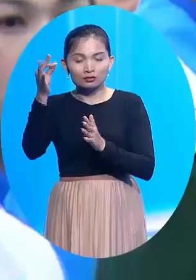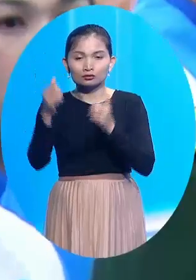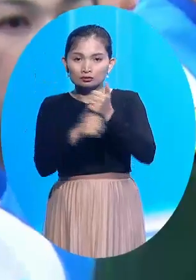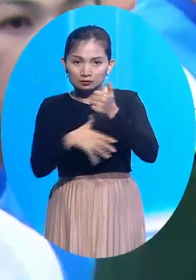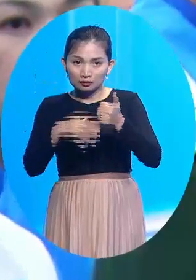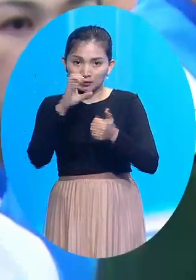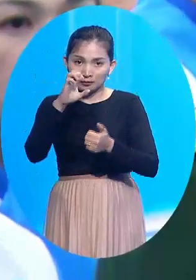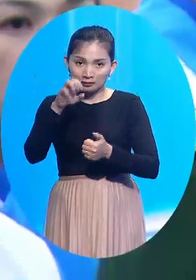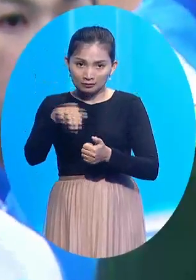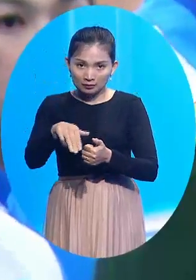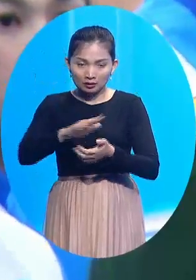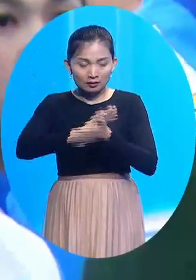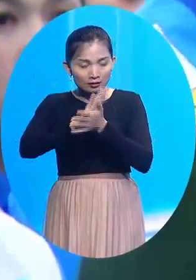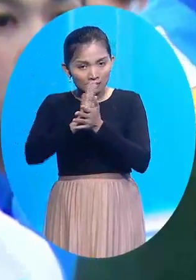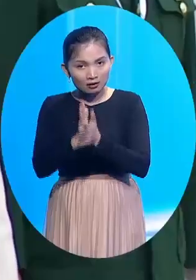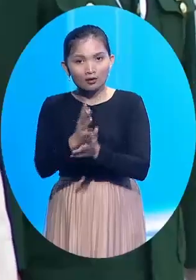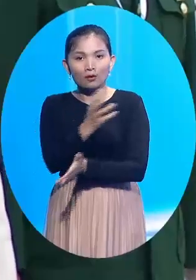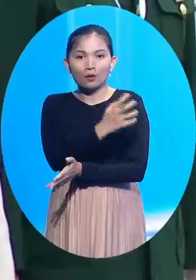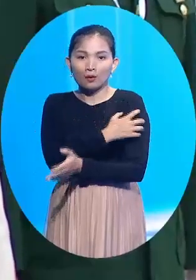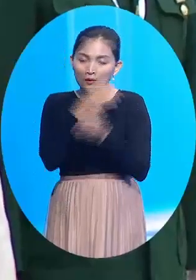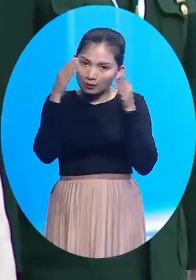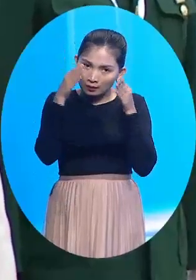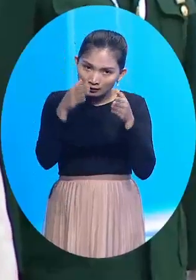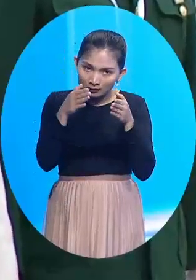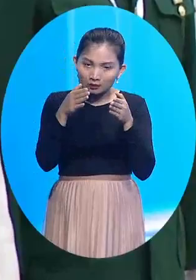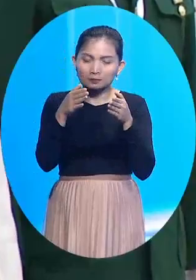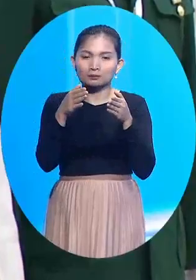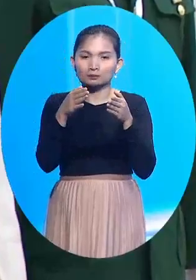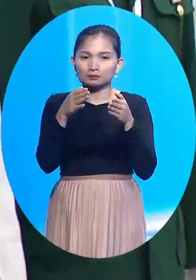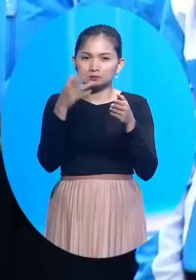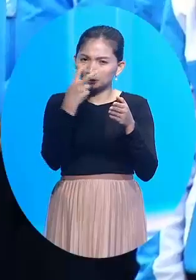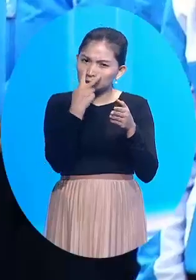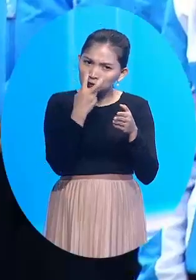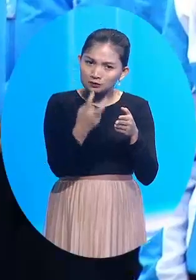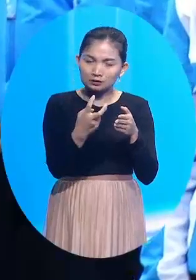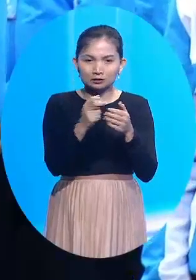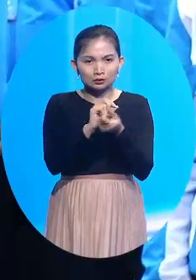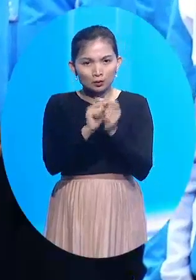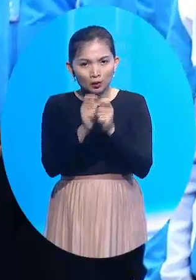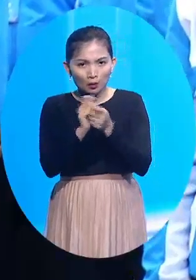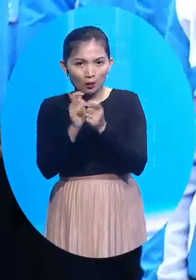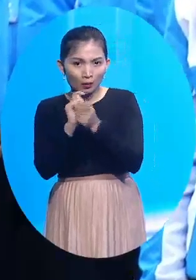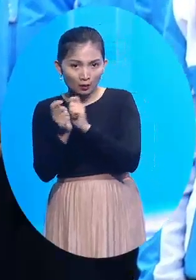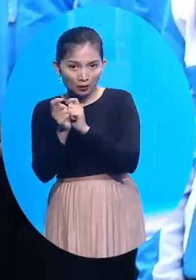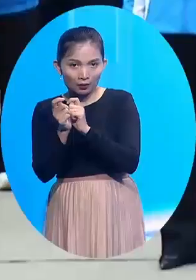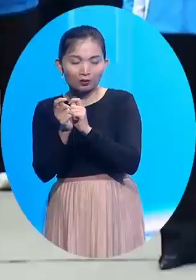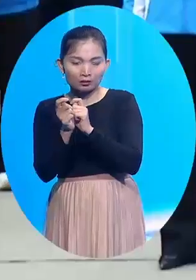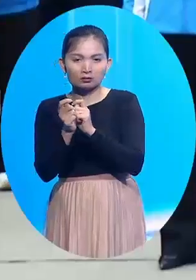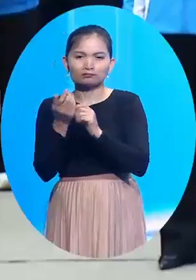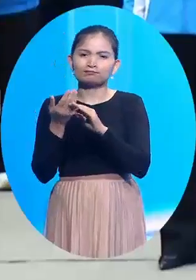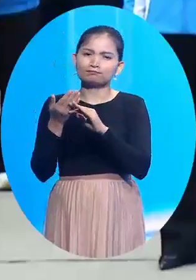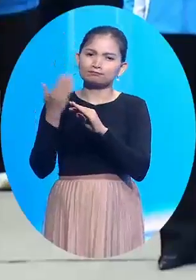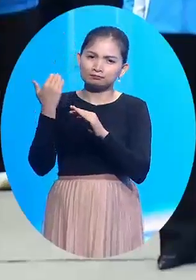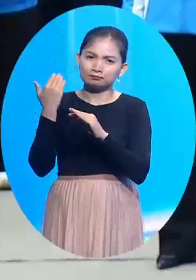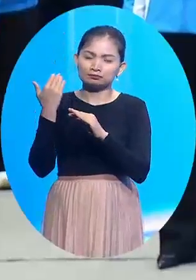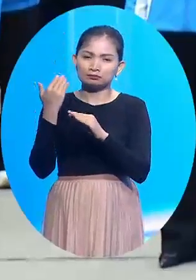hóa được tổ chức đoàn quan tâm chú trọng và đổi mới về nội dung, phương thức. Trong nhiệm kỳ vừa qua, tuổi trẻ cả nước đã và đang ra sức